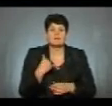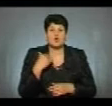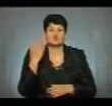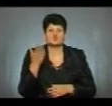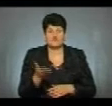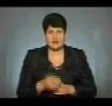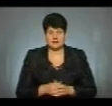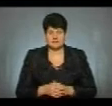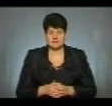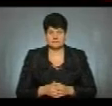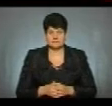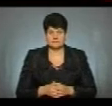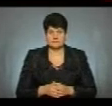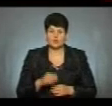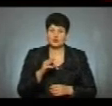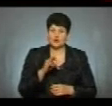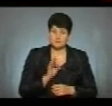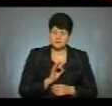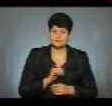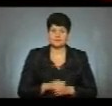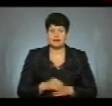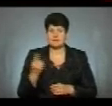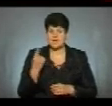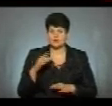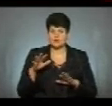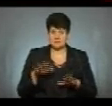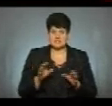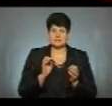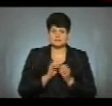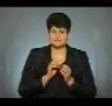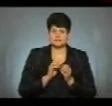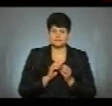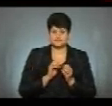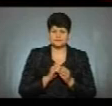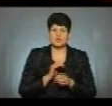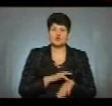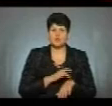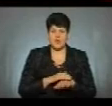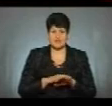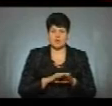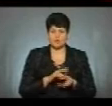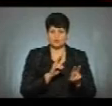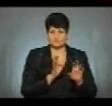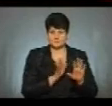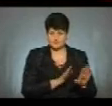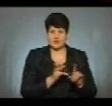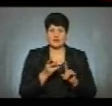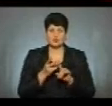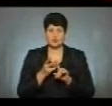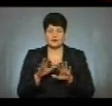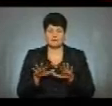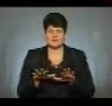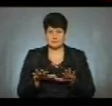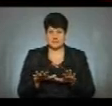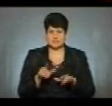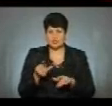проголосували? То на першому місці зберігається «Слуга народу», на друге місце – люди